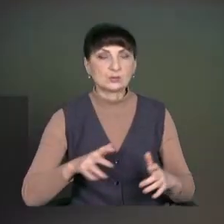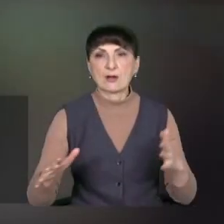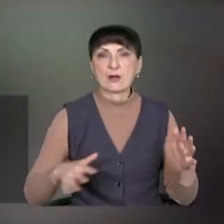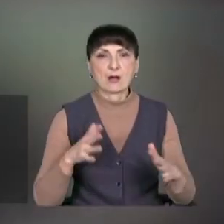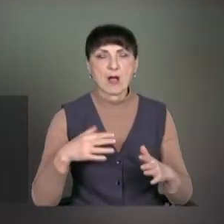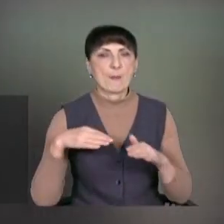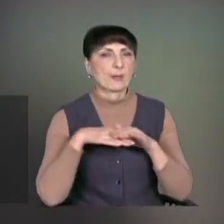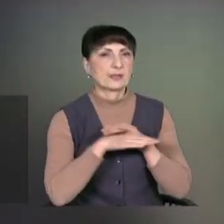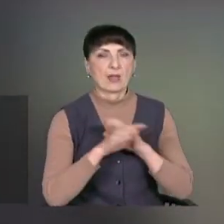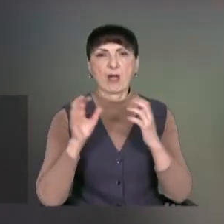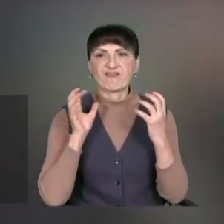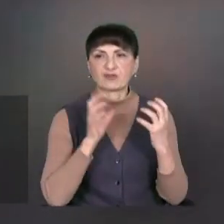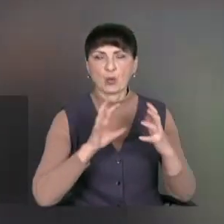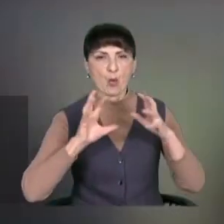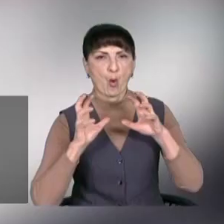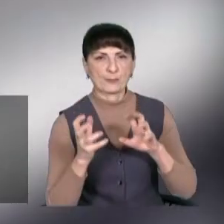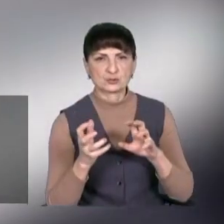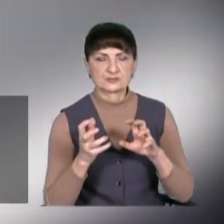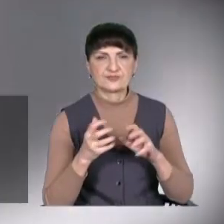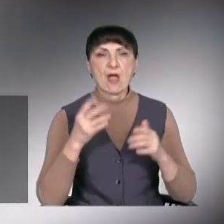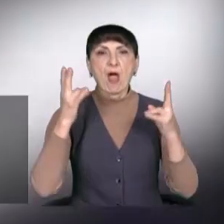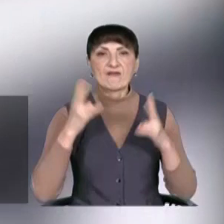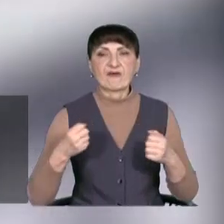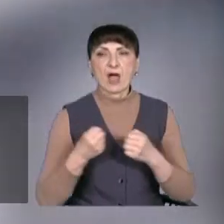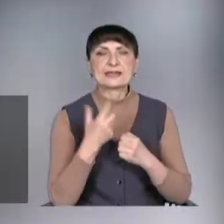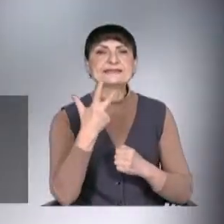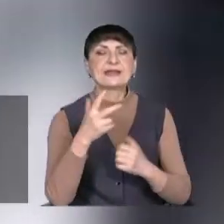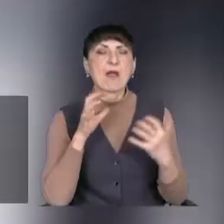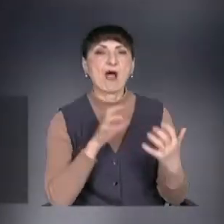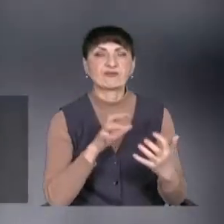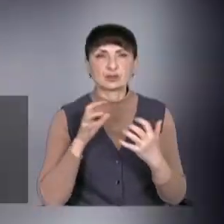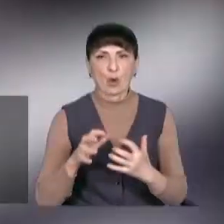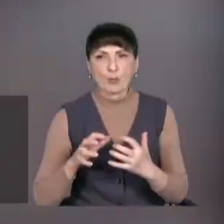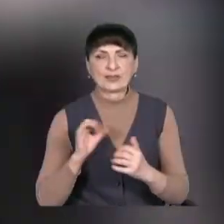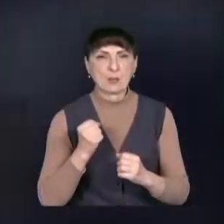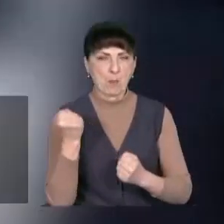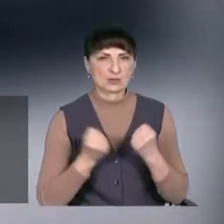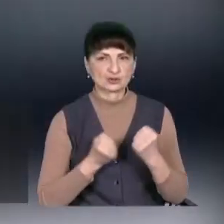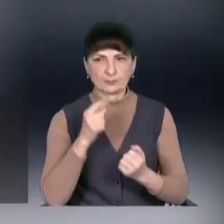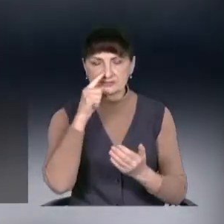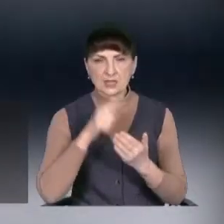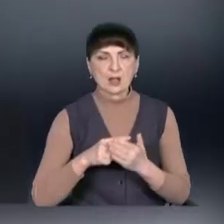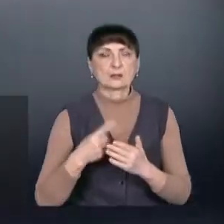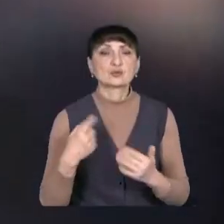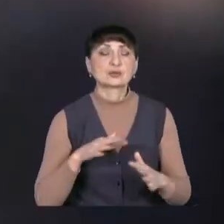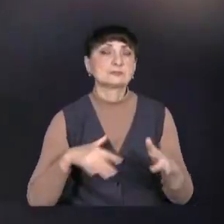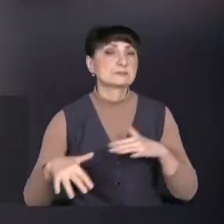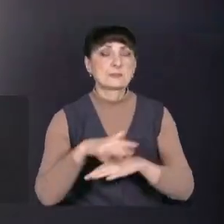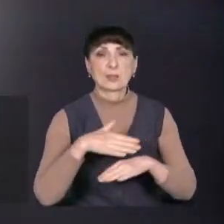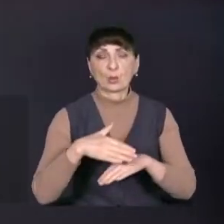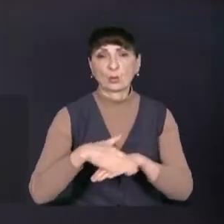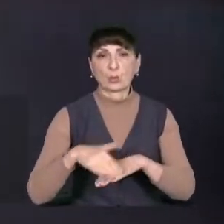пассажиры покидают салоны полуискореженных автобусов. Авария с участием трех общественных транспортов и легковушки произошла на одном из оживленных